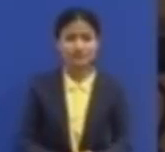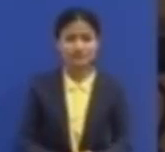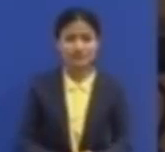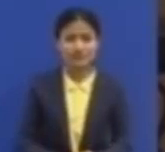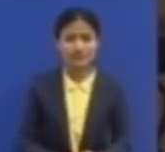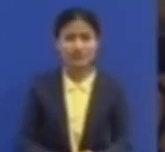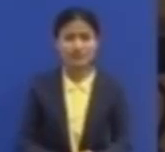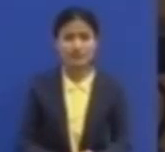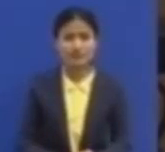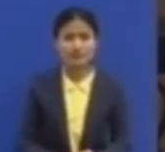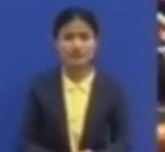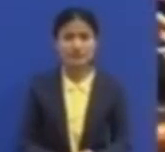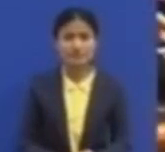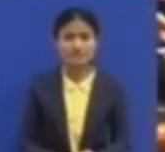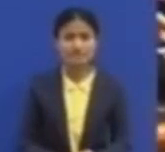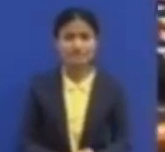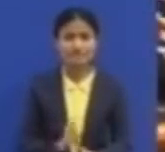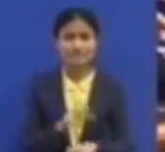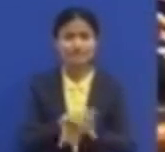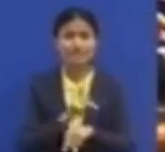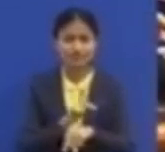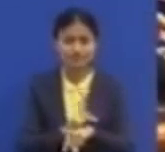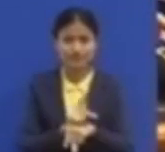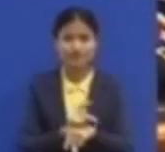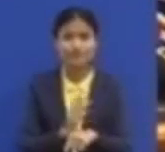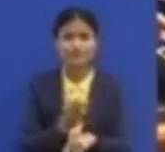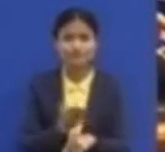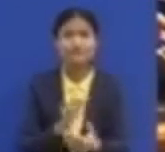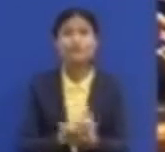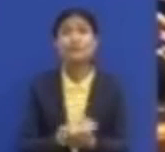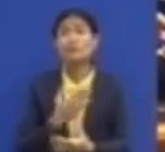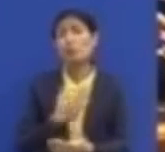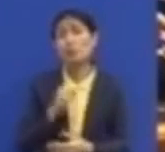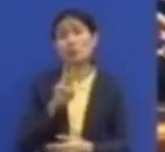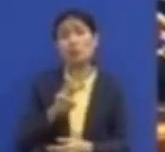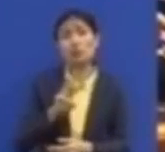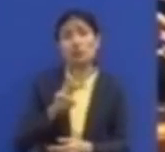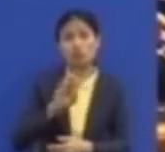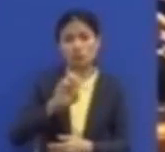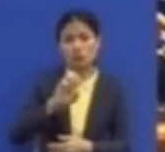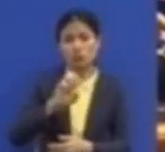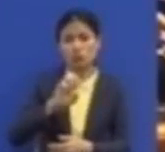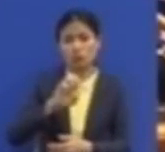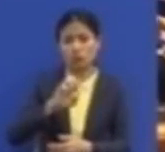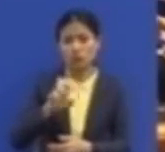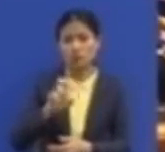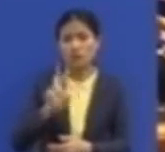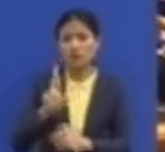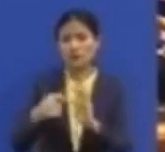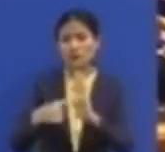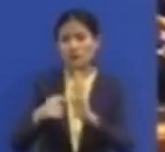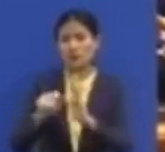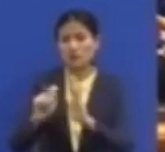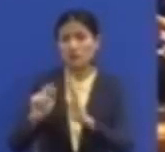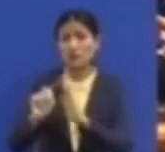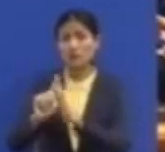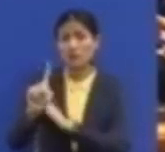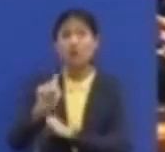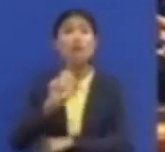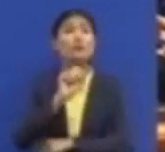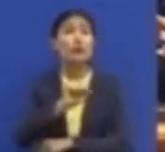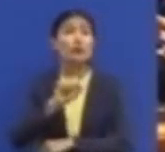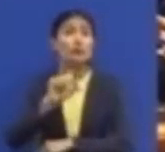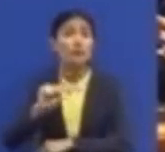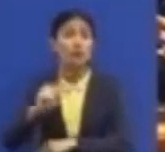ท่านประธานที่เคารพครับกับผมวิรัติรัตนเศรษฐ์สมาชิกสภาผู้แทนราษฎรแบบบั